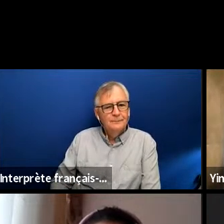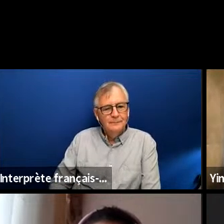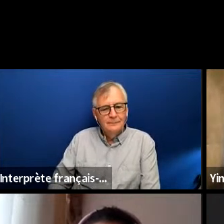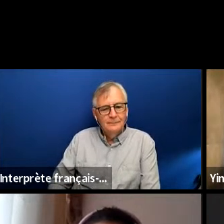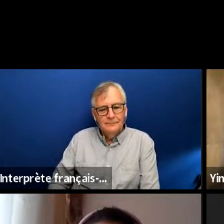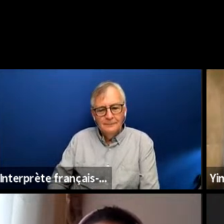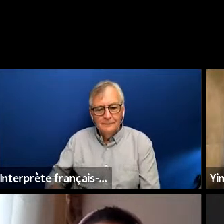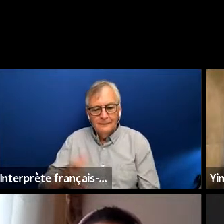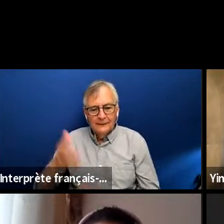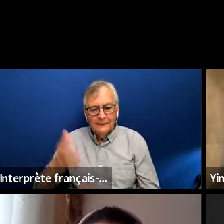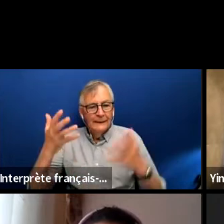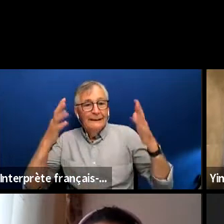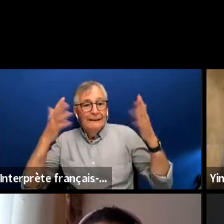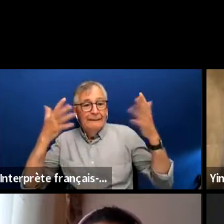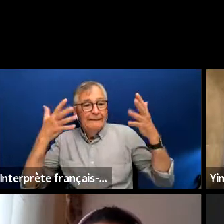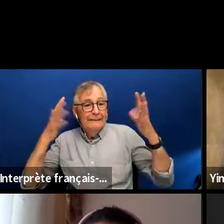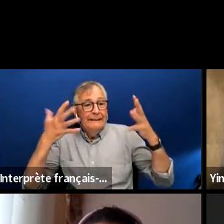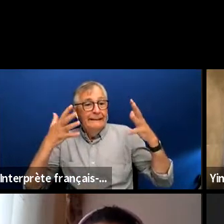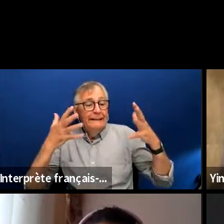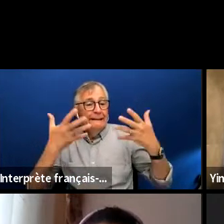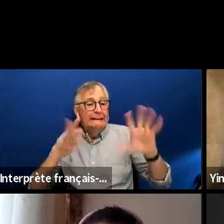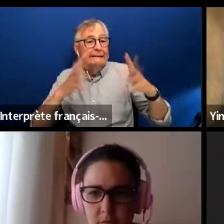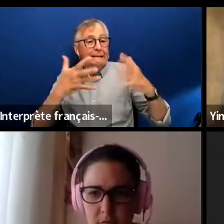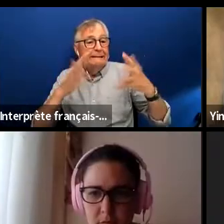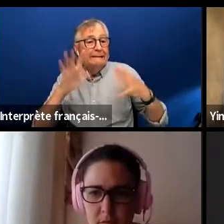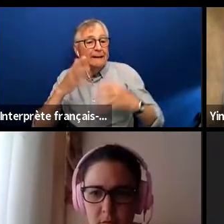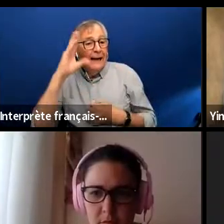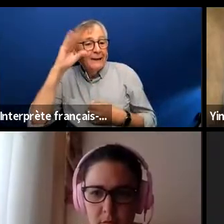Je l'ai fait, si vous voulez, c'est dans le chat.